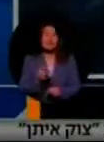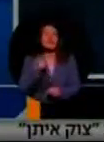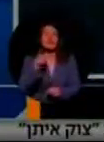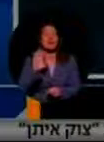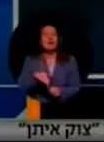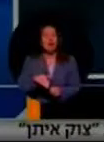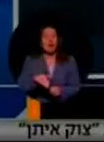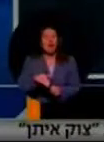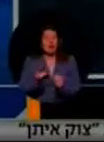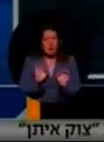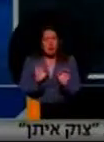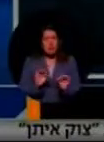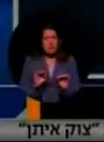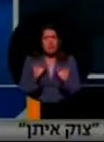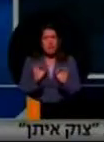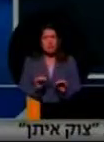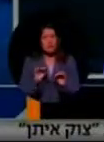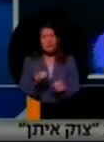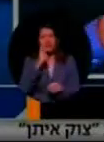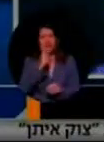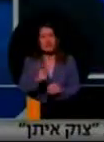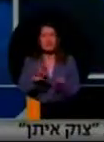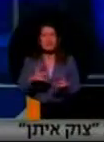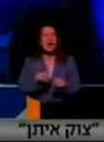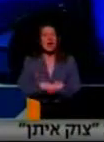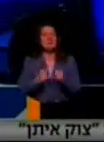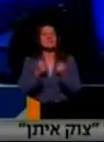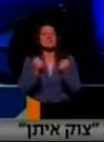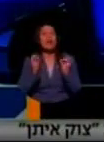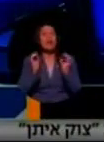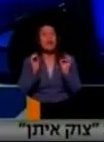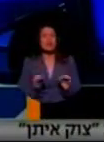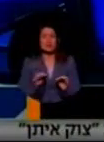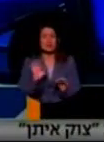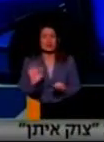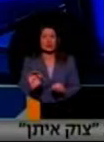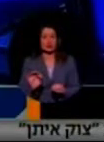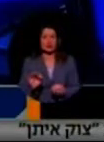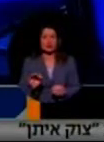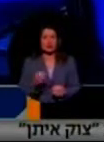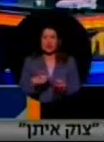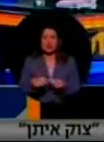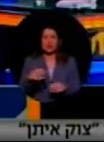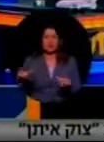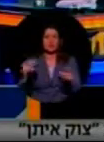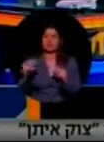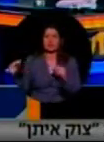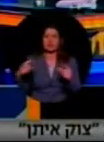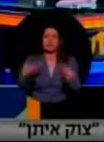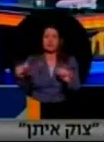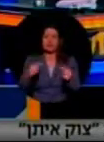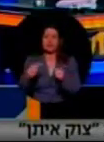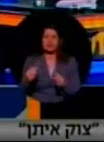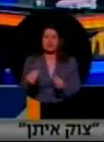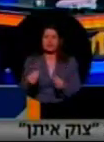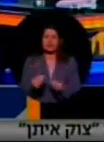את הערך האמיתי של הנזק. אבל אני לא מקרן רחוש. אני לא מקרן גרון. דרך אגב, אפשר